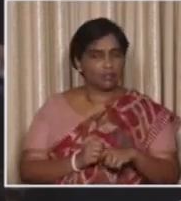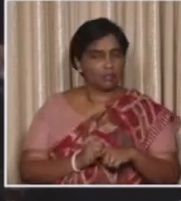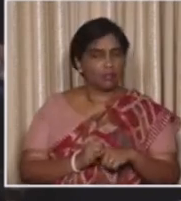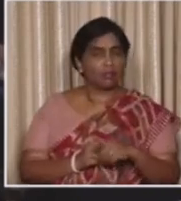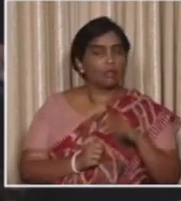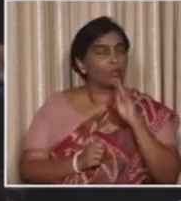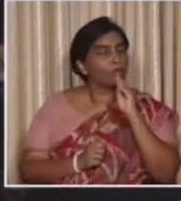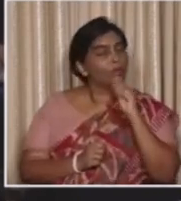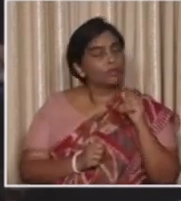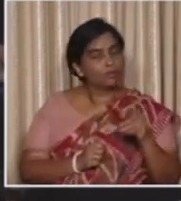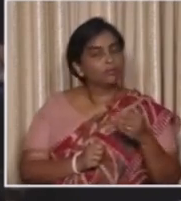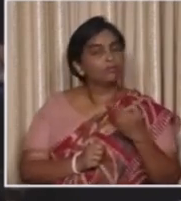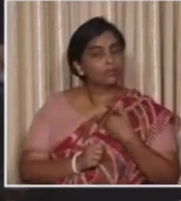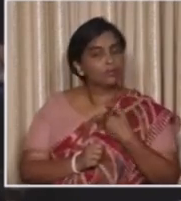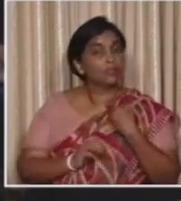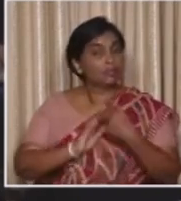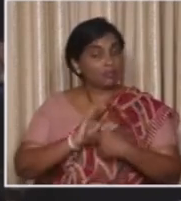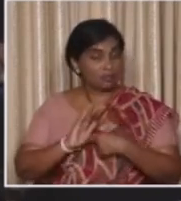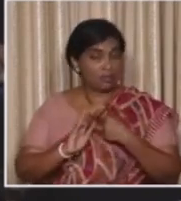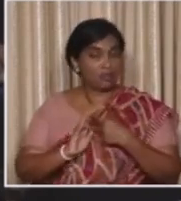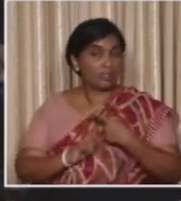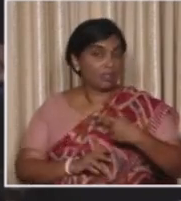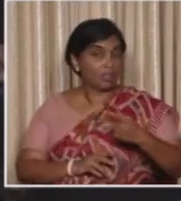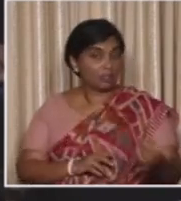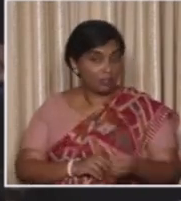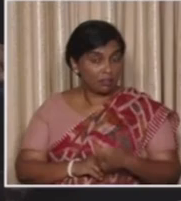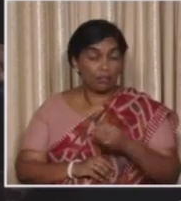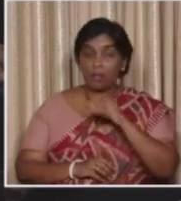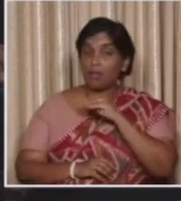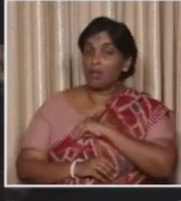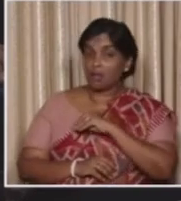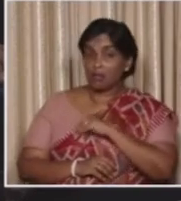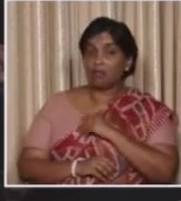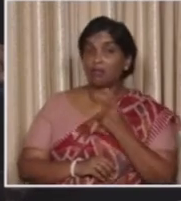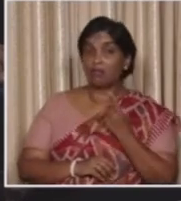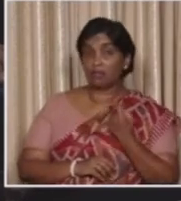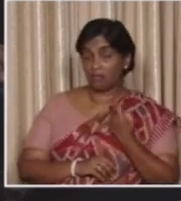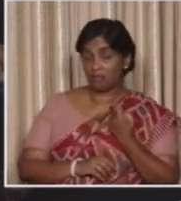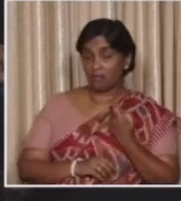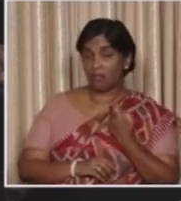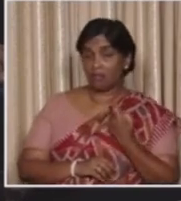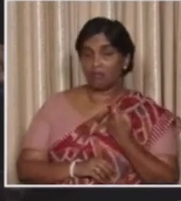ඒ කියන්නේ අපේ රටේ දෛනික ආදායම රුපියල් 1000 කියන්නේ